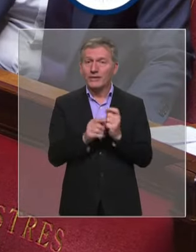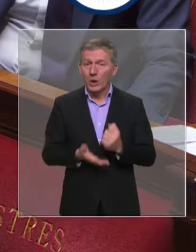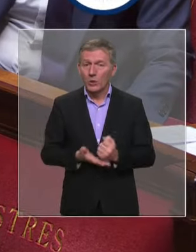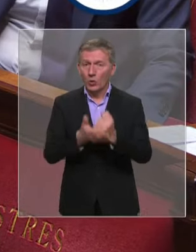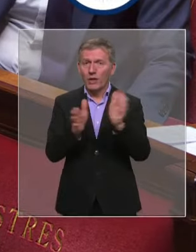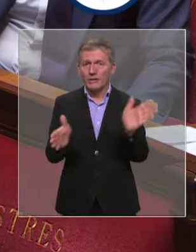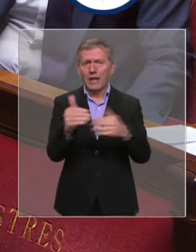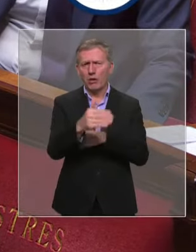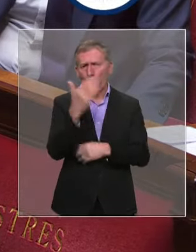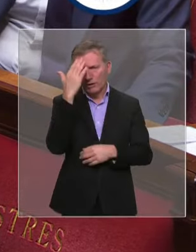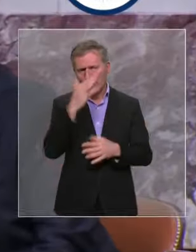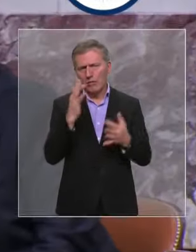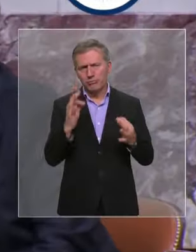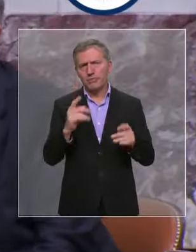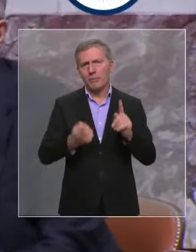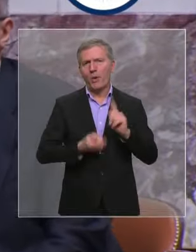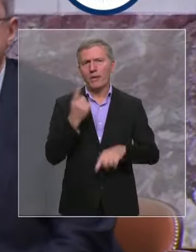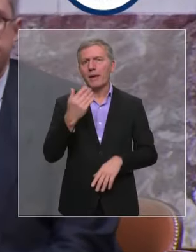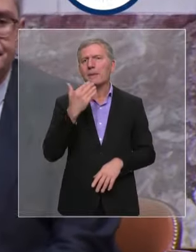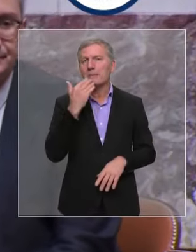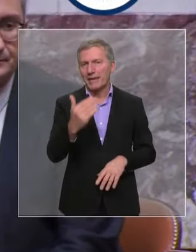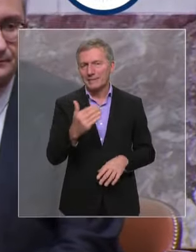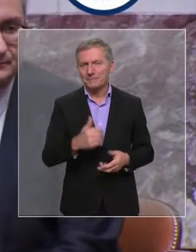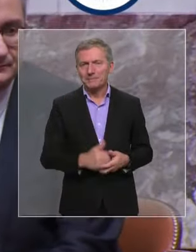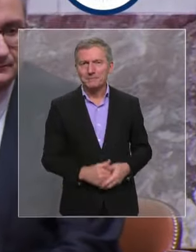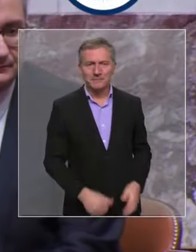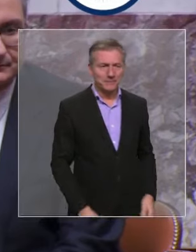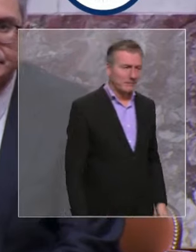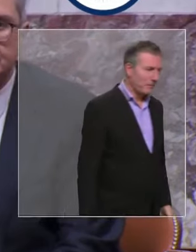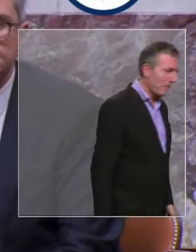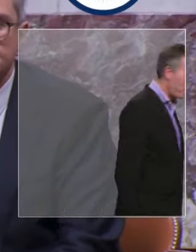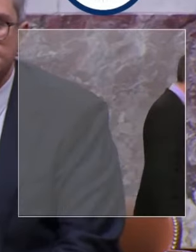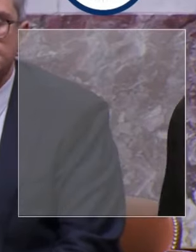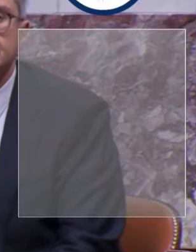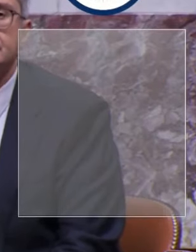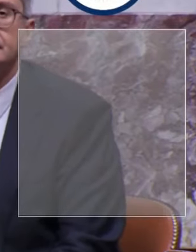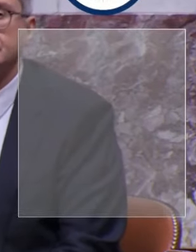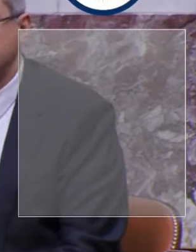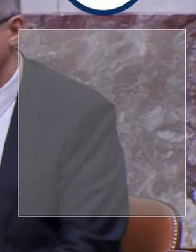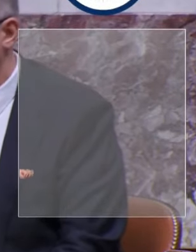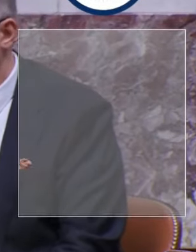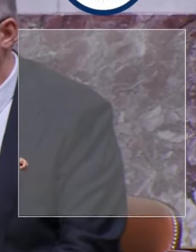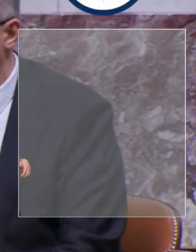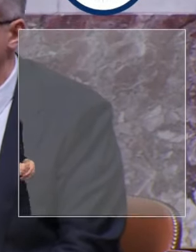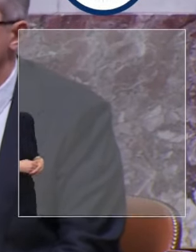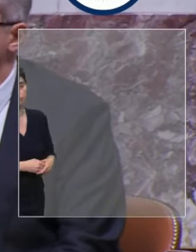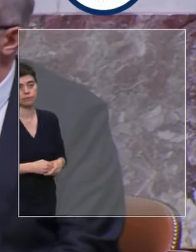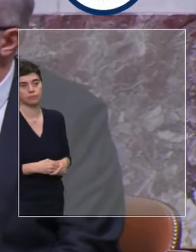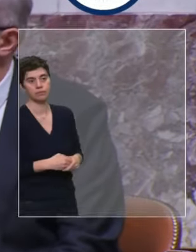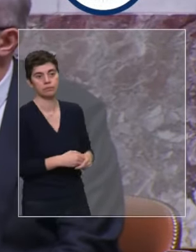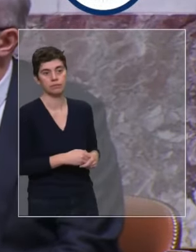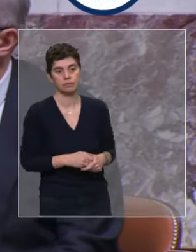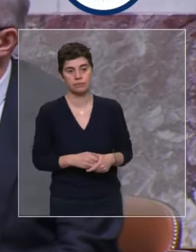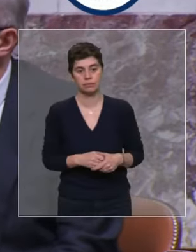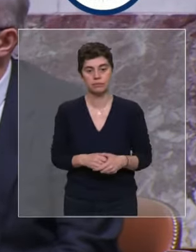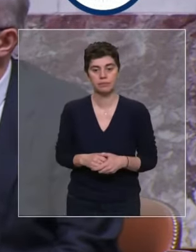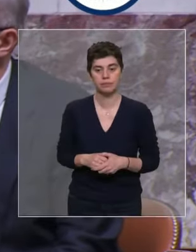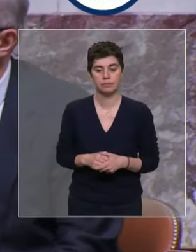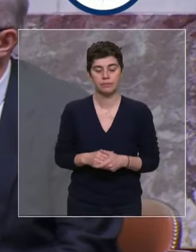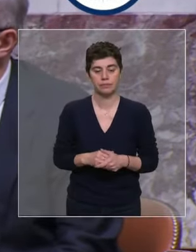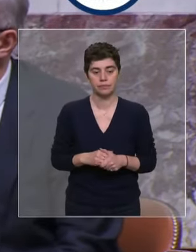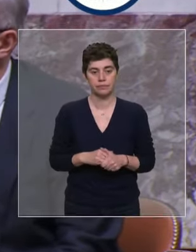dont nous connaissons l'attachement. Je vous remercie, monsieur le ministre. La parole est à madame Florence Goulet pour le Rassemblement